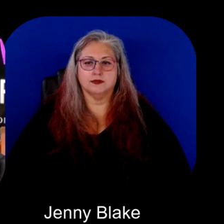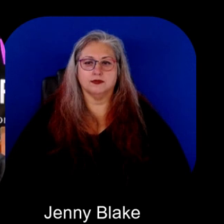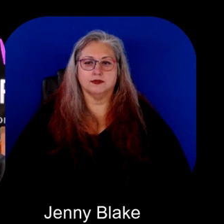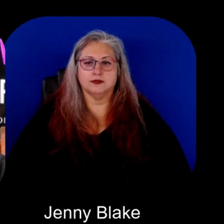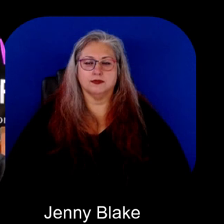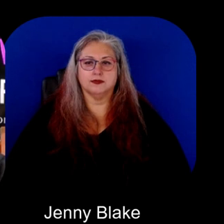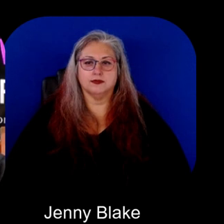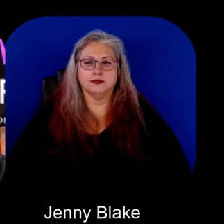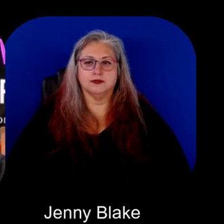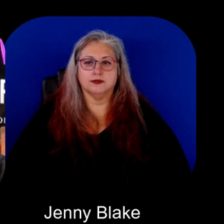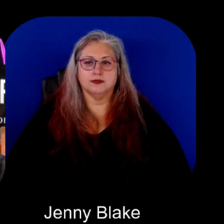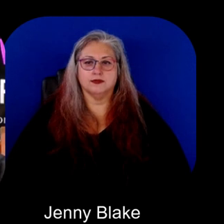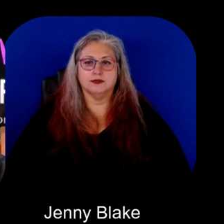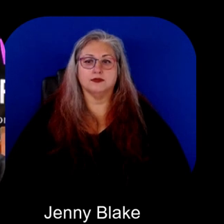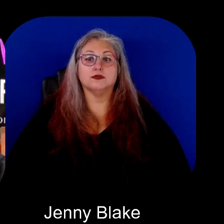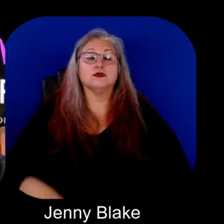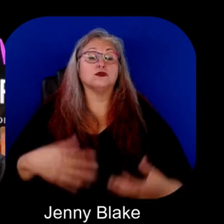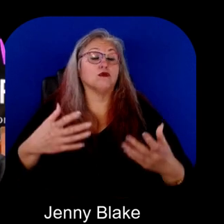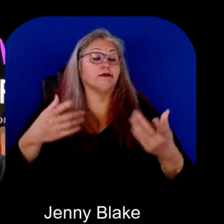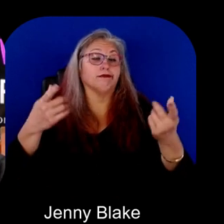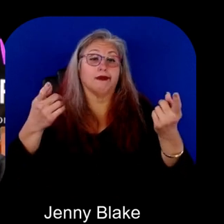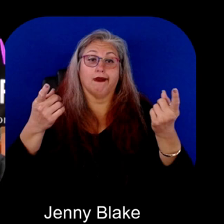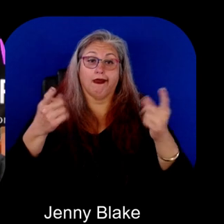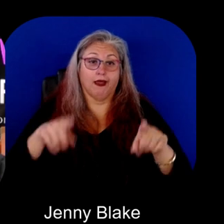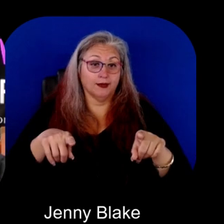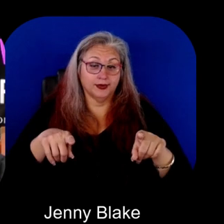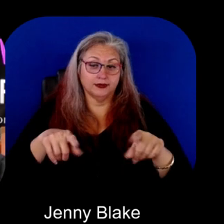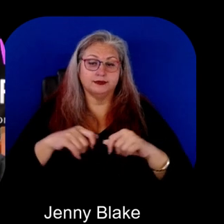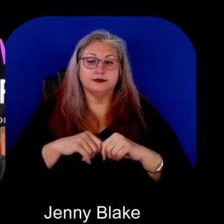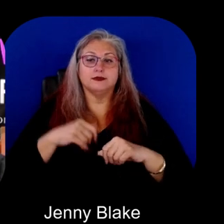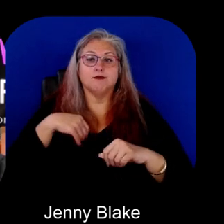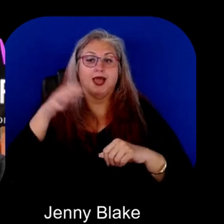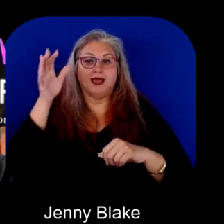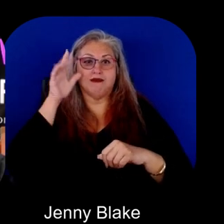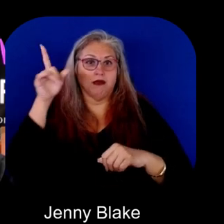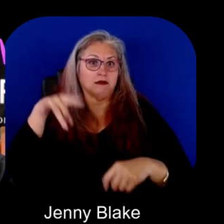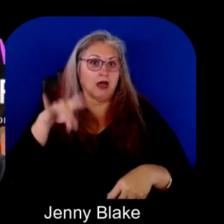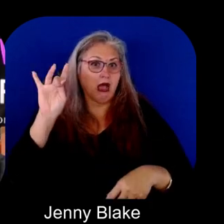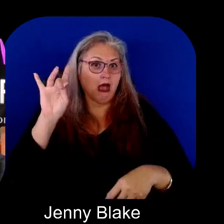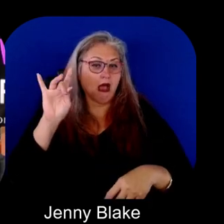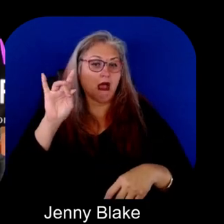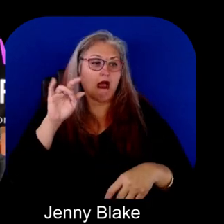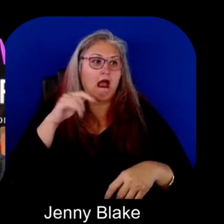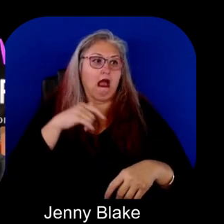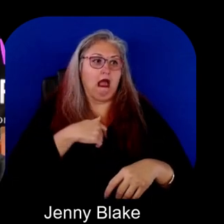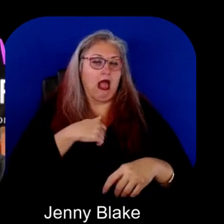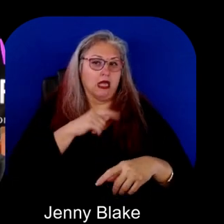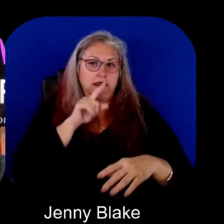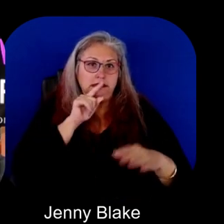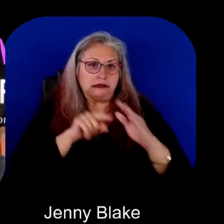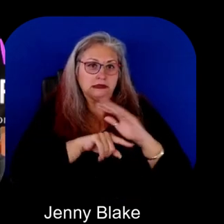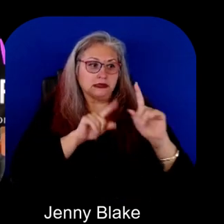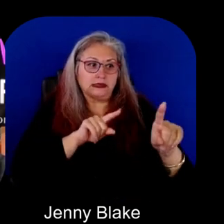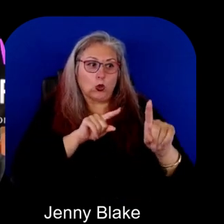على المؤسسة. Wow. So by chance, my father found out, discovered what